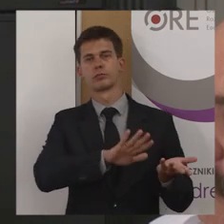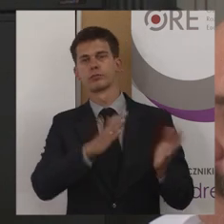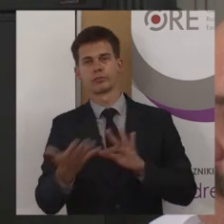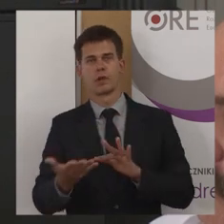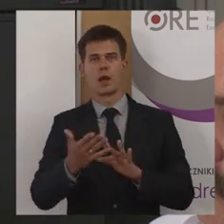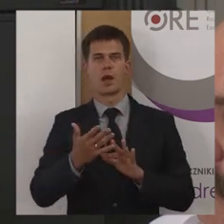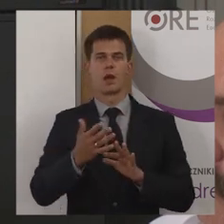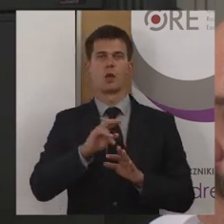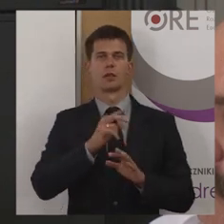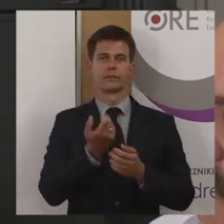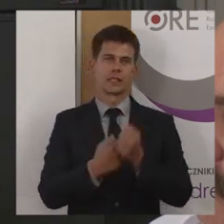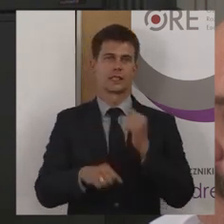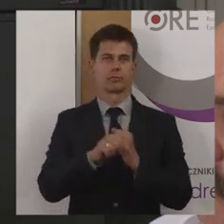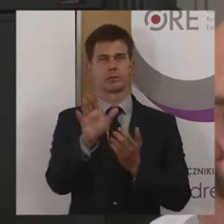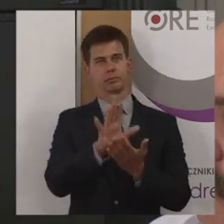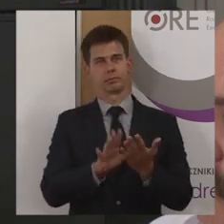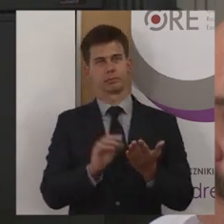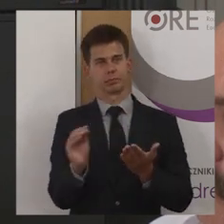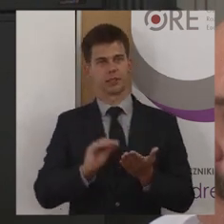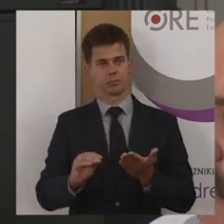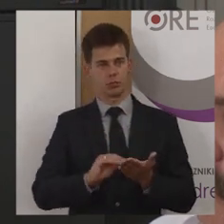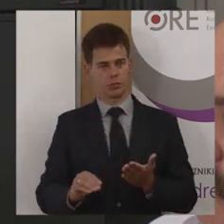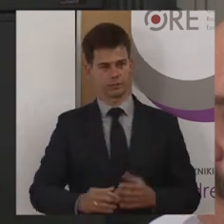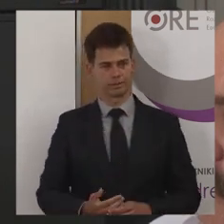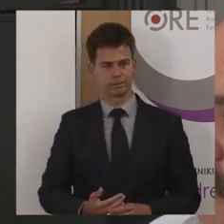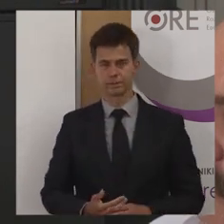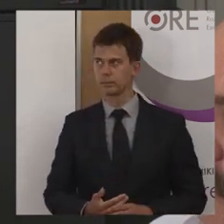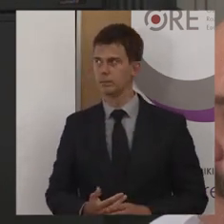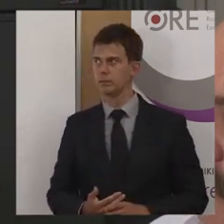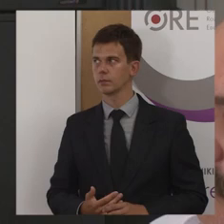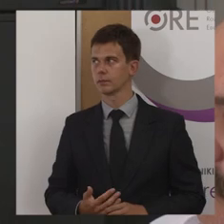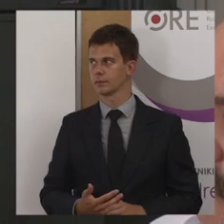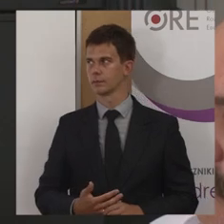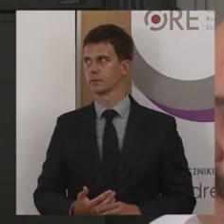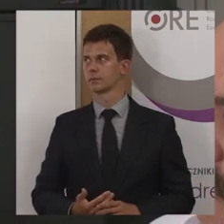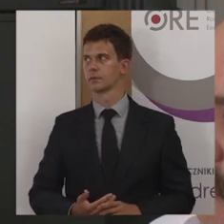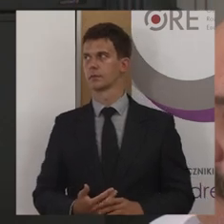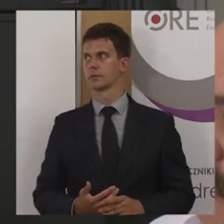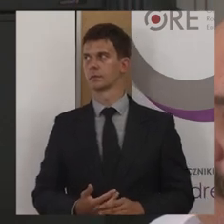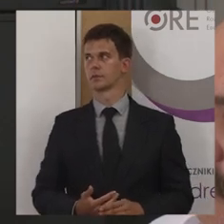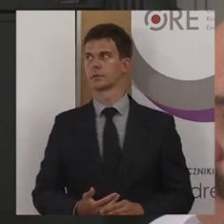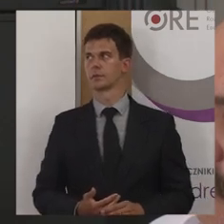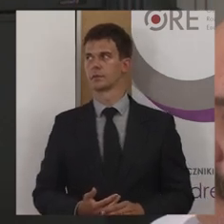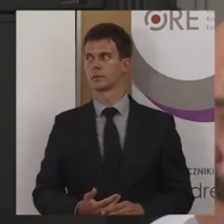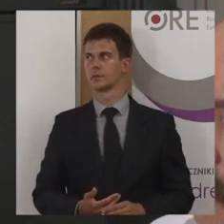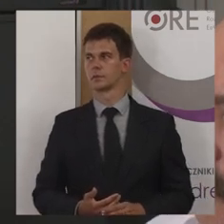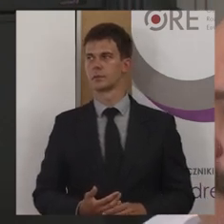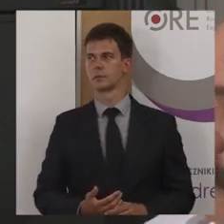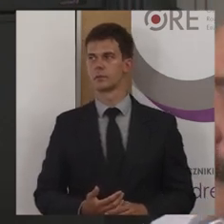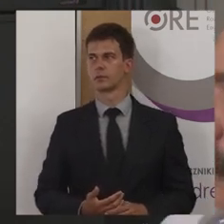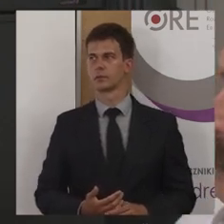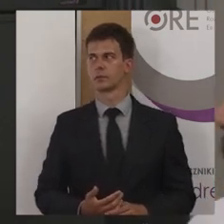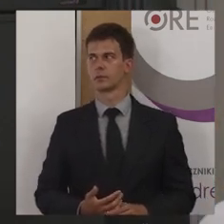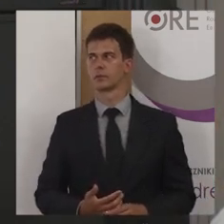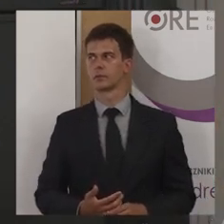żeby dziecko miało zasygnalizowane, że tu jest ta mapa, ale nie musimy się specjalnie napinać, bo dziecko